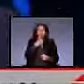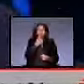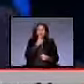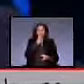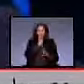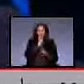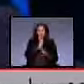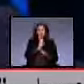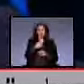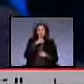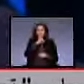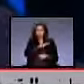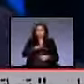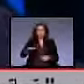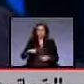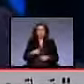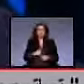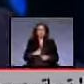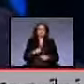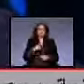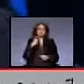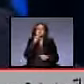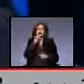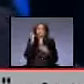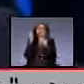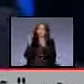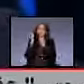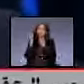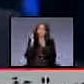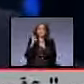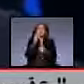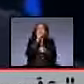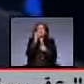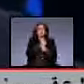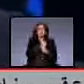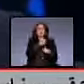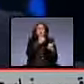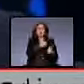ومن دعوه امي ليا ربنا رزقني بزوجه اصيله ومحترمه